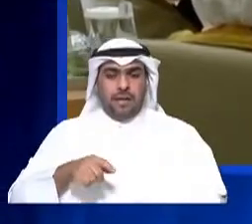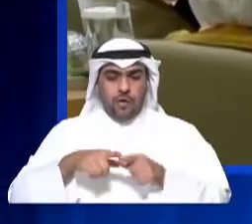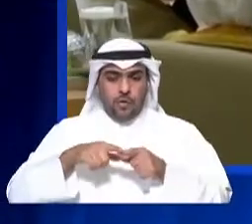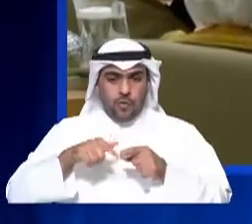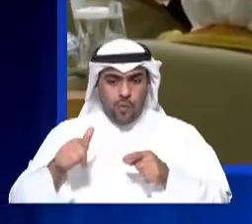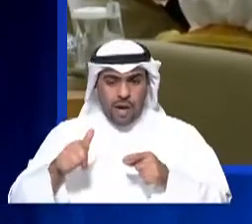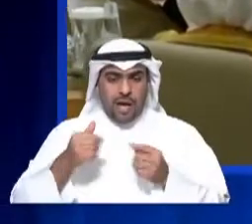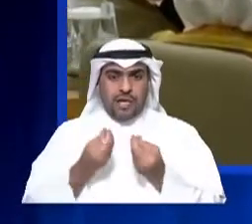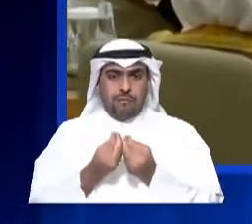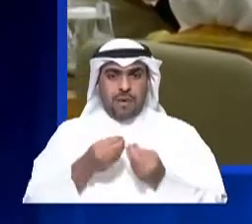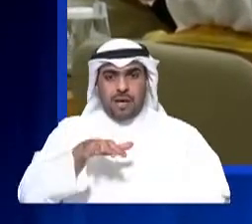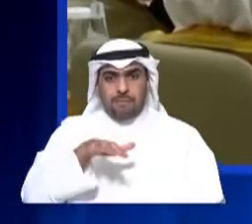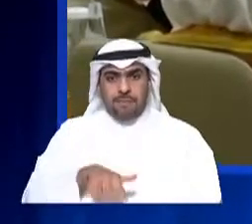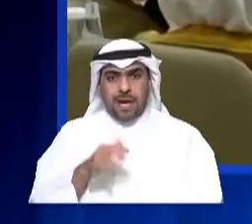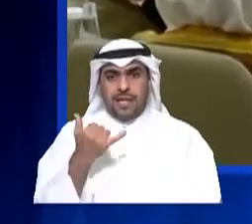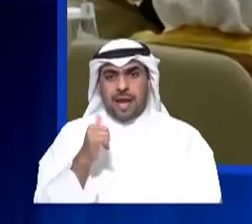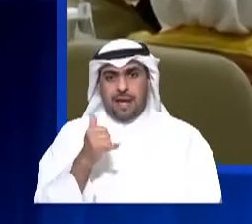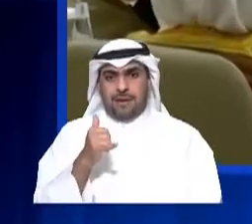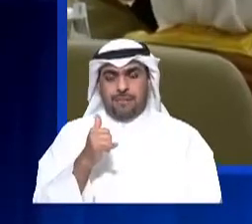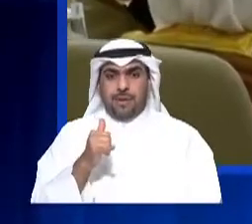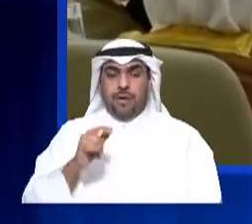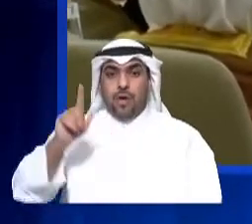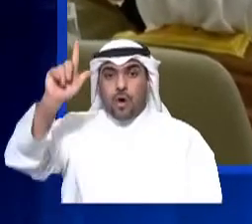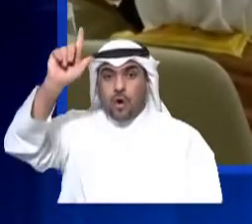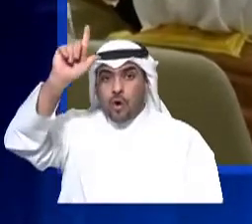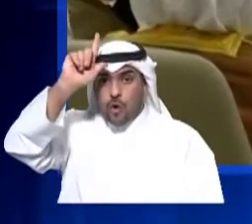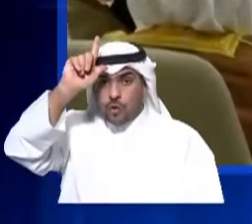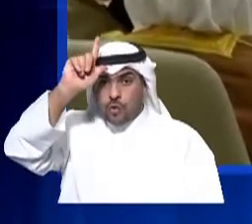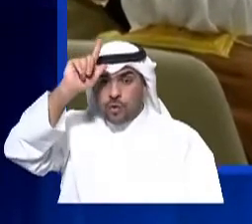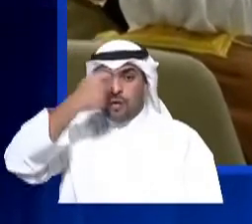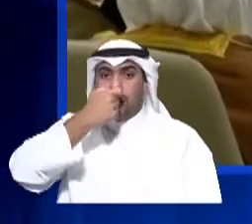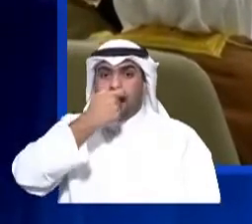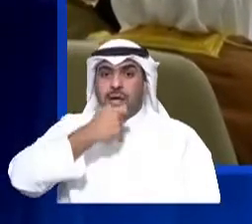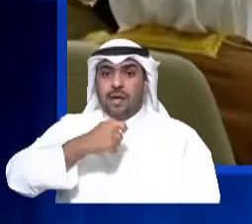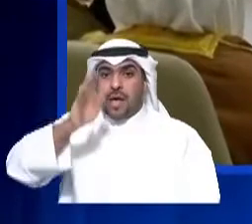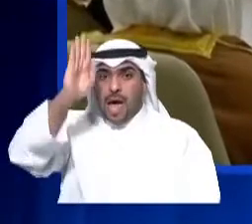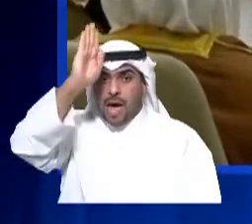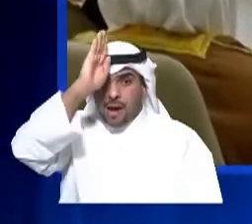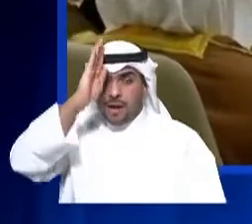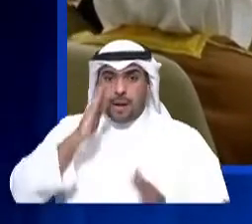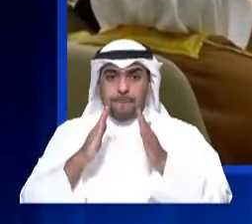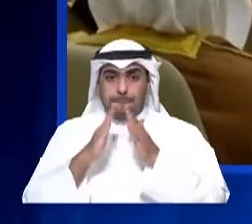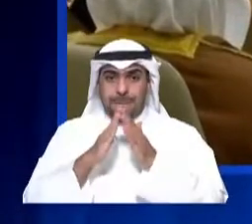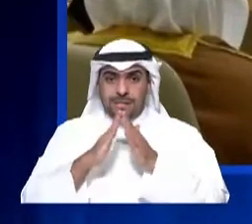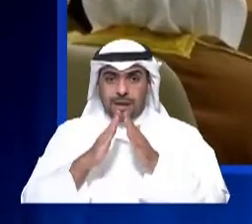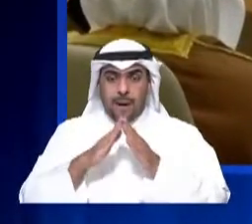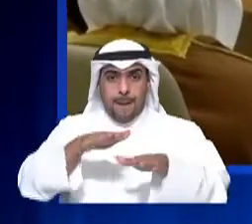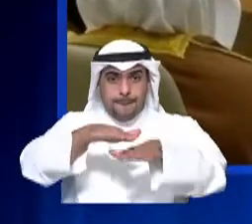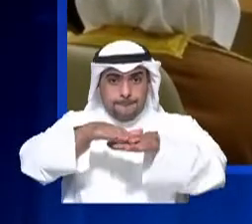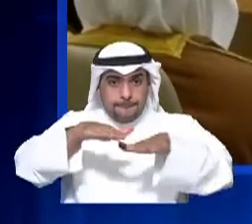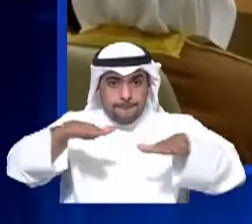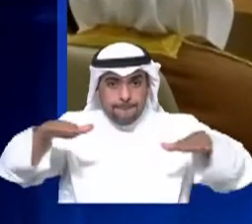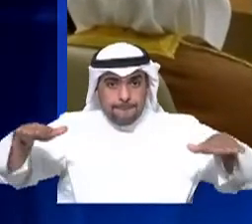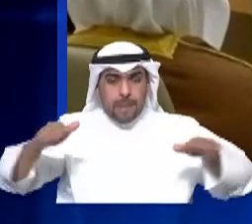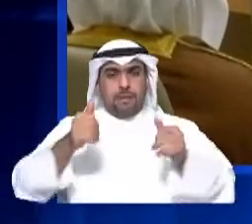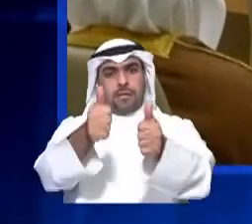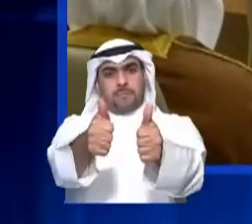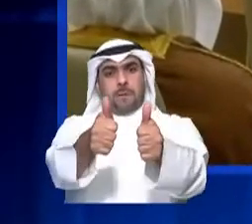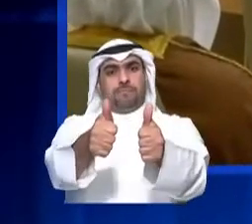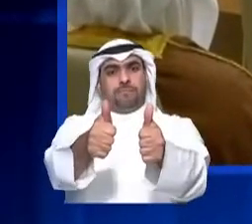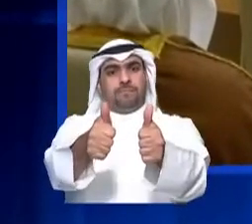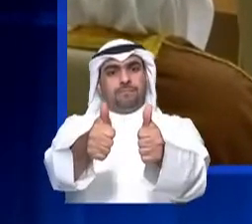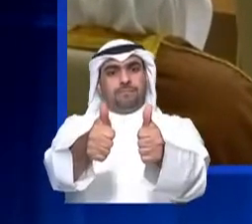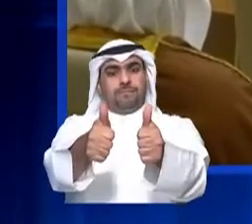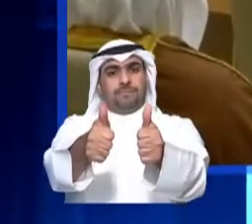نكون، هذول الثلاثة الدول مهمين جدا، لو استقروا هذول الثلاثة هو بداية الاستقرار المنطقة كلها. وبالتالي إحنا عندنا